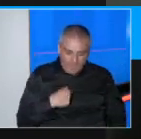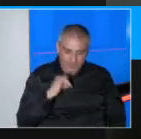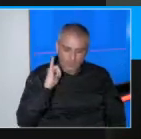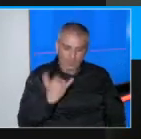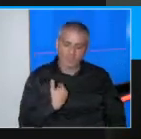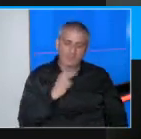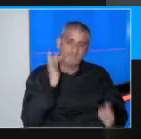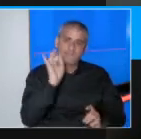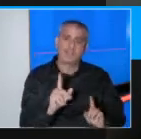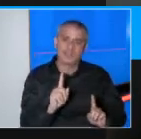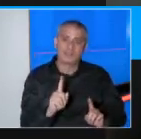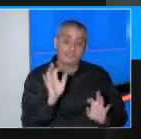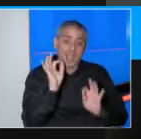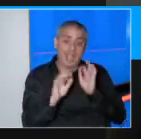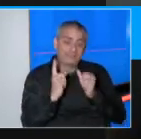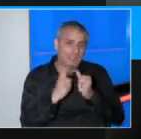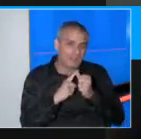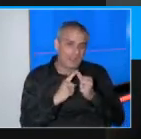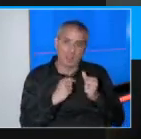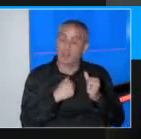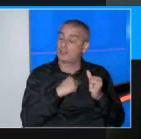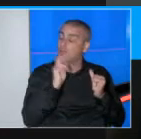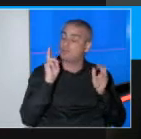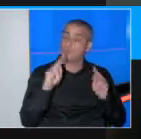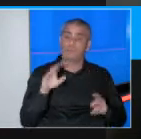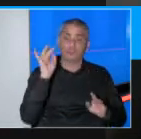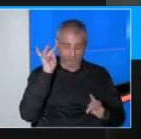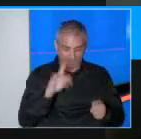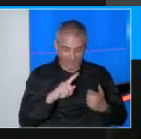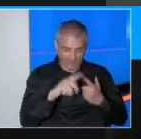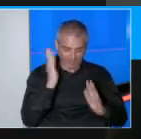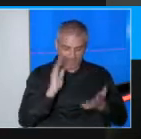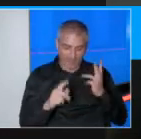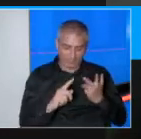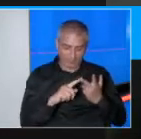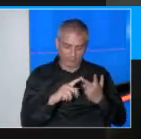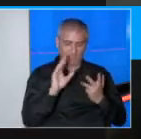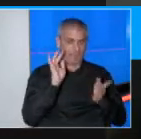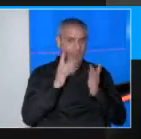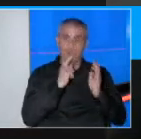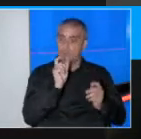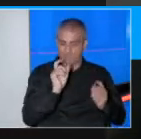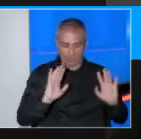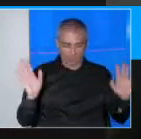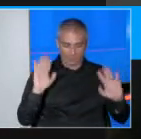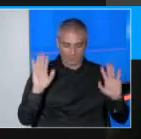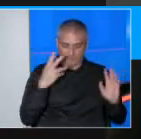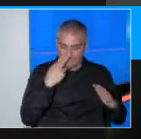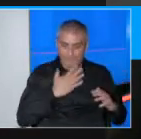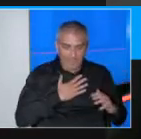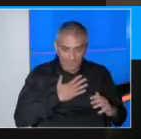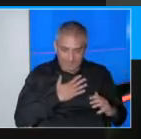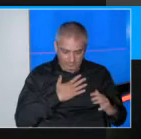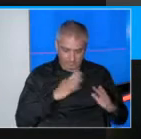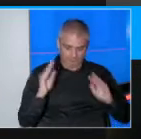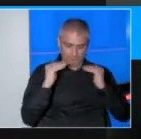משמעית מגנים הסתה, אנחנו חד משמעית מגנים אלימות, גם אלימות מילולית, בעיניי היא